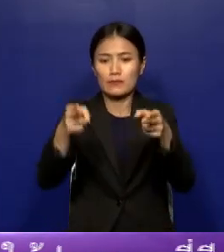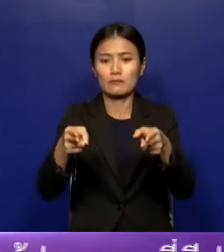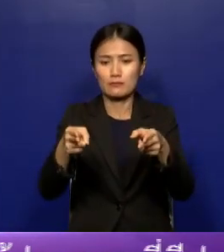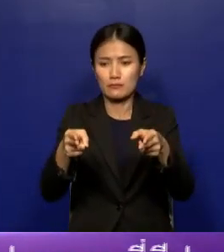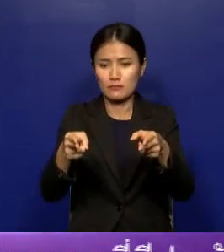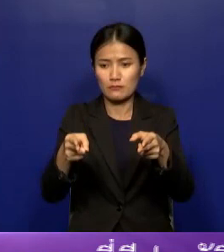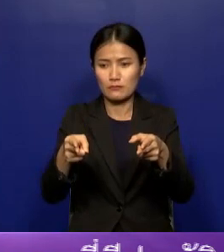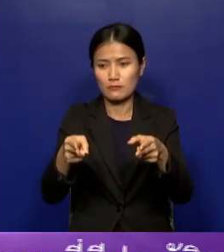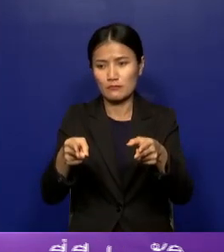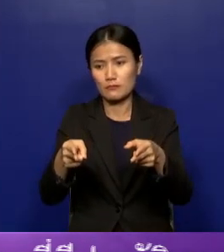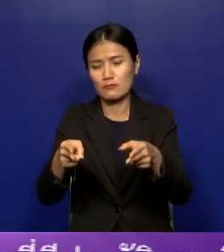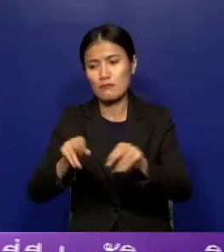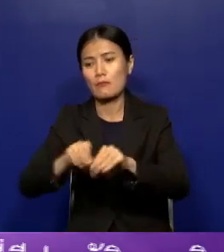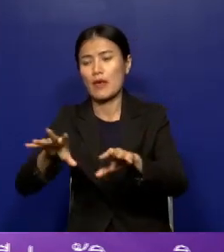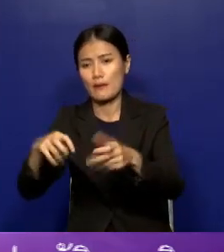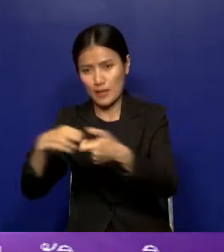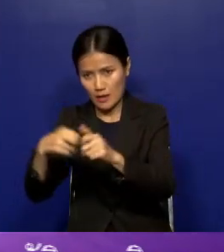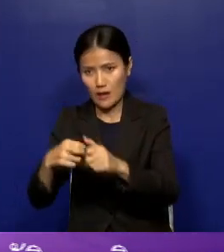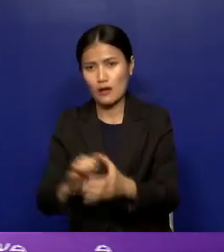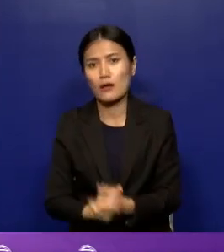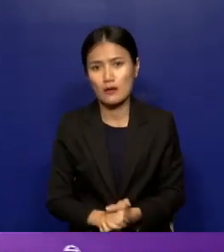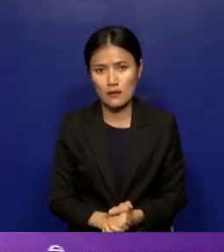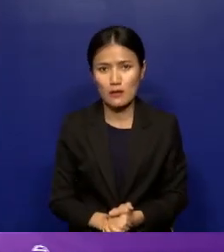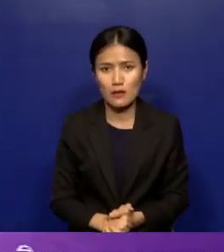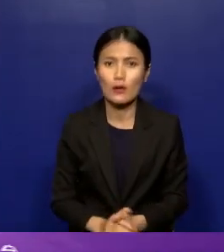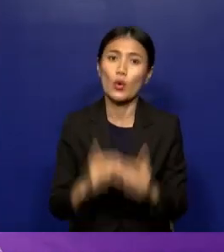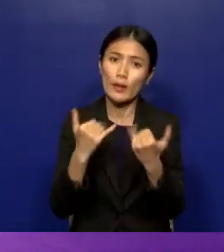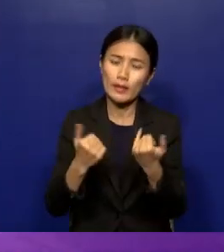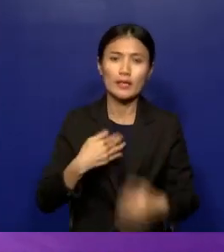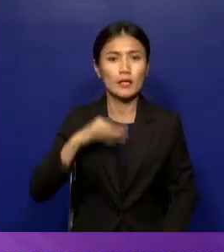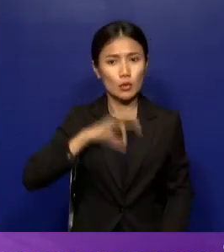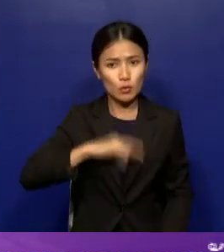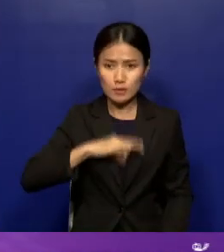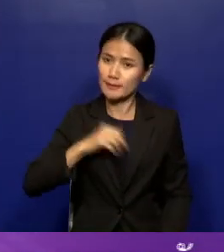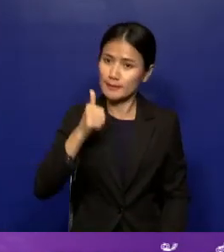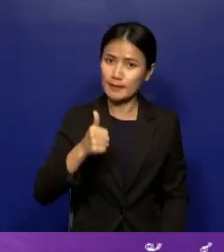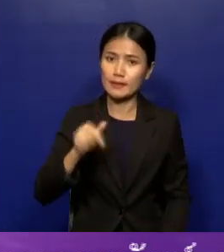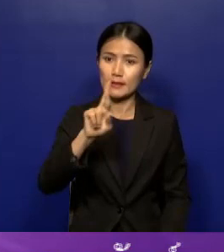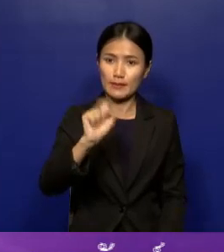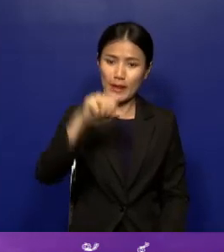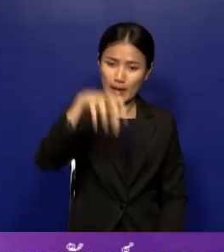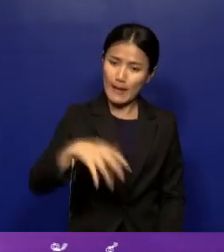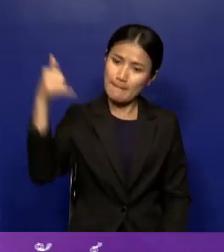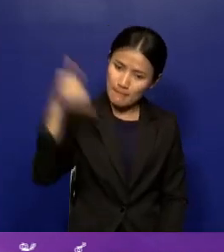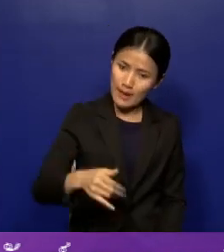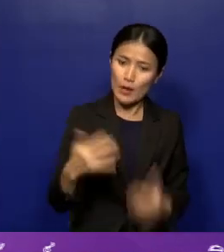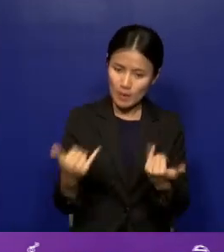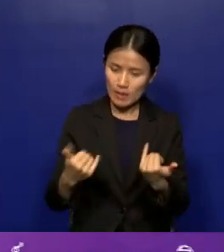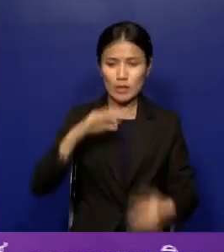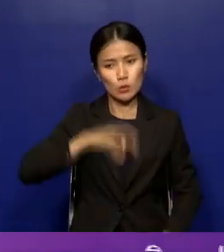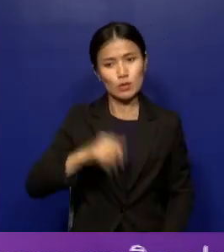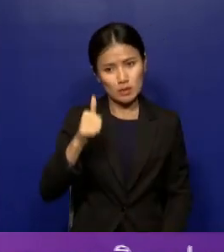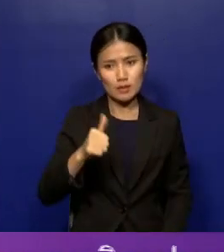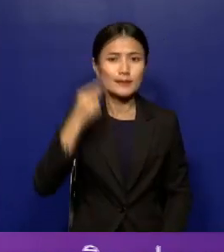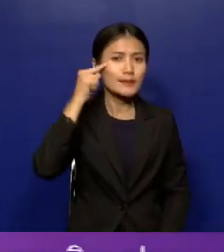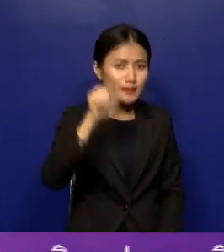นะทุกอย่างมันค่อยๆเปิดไปเรื่อยวันนี้ก็อยากจะบอกว่ายินดีนะครับได้มาสภาสวัสดีคิดถึงนะไม่ได้หวา